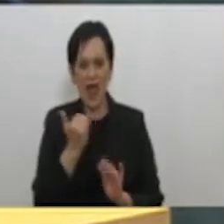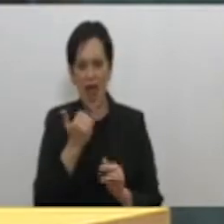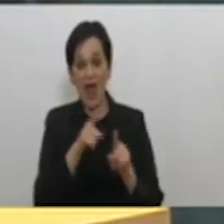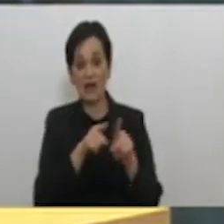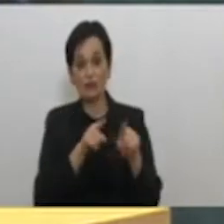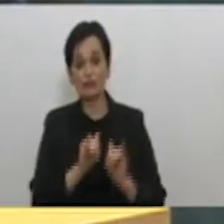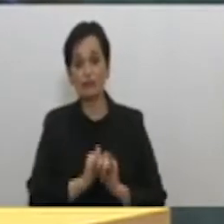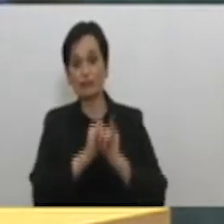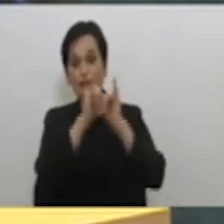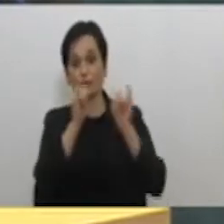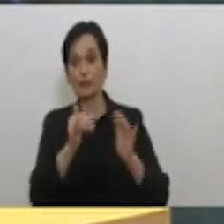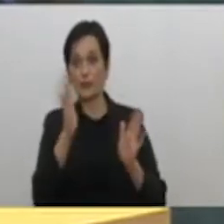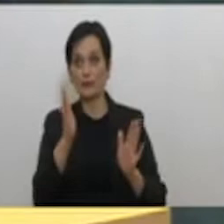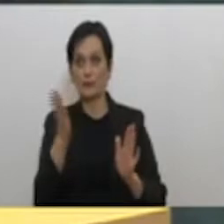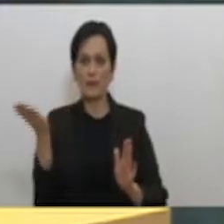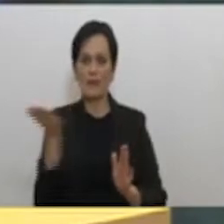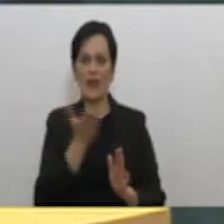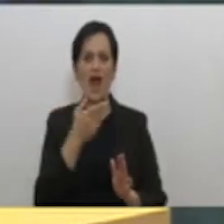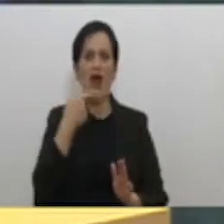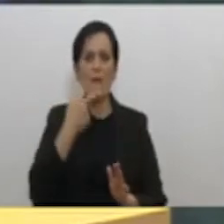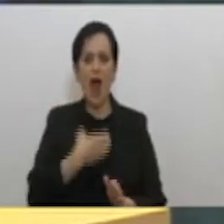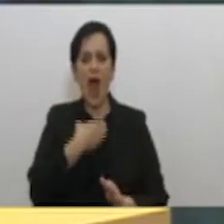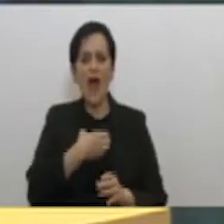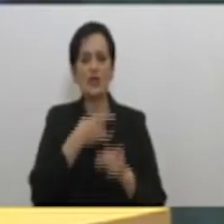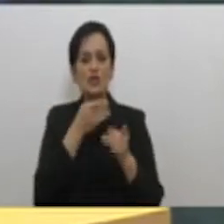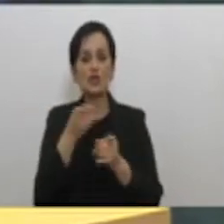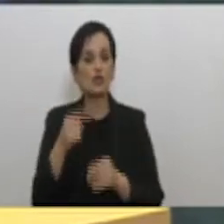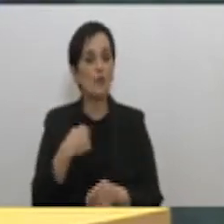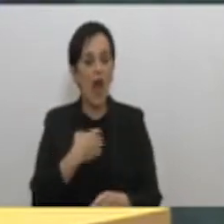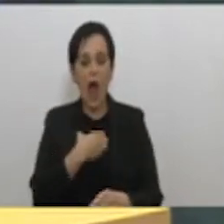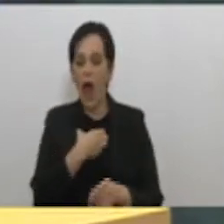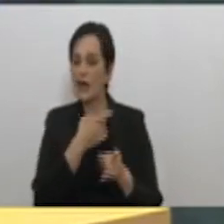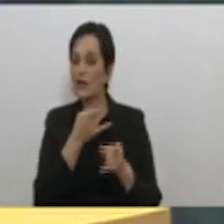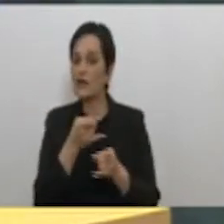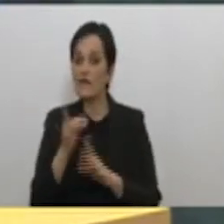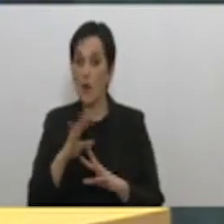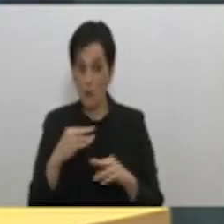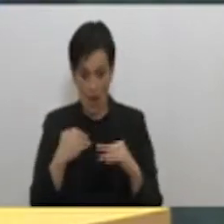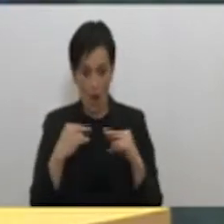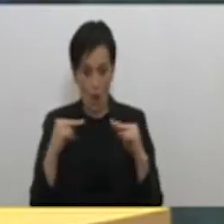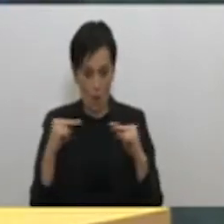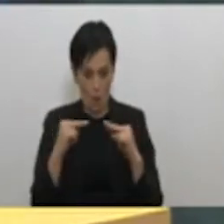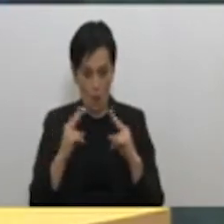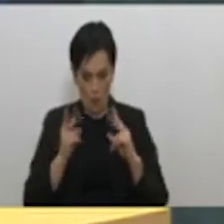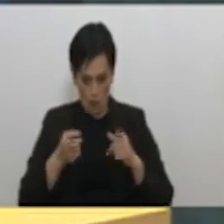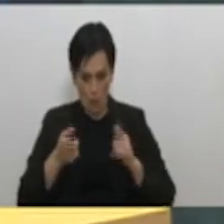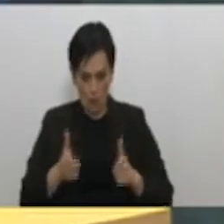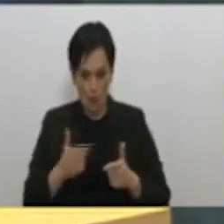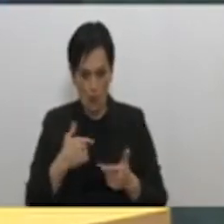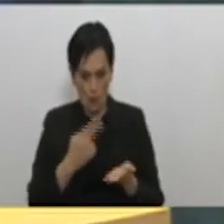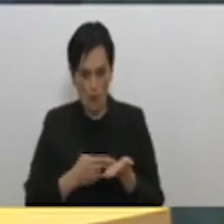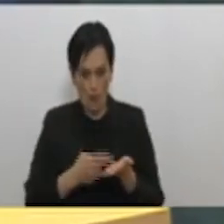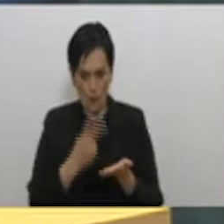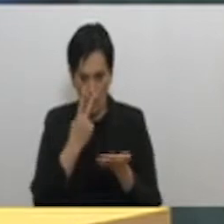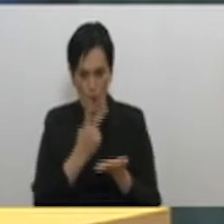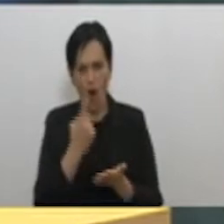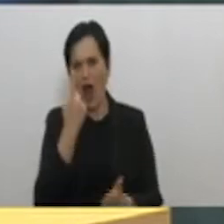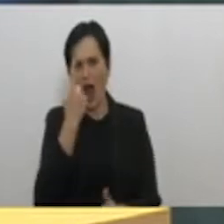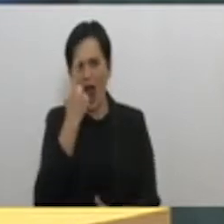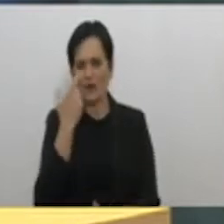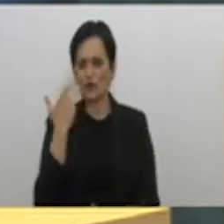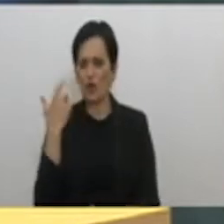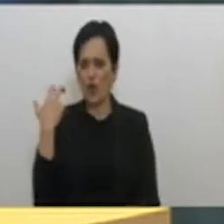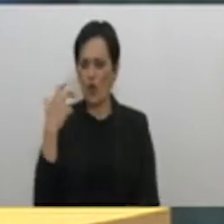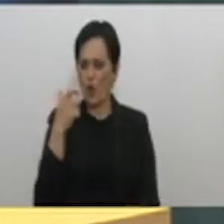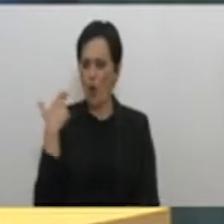ucimasro, camodian, așine, mena, iar uașine. Moțe me varimis, rad schadeba erti, te datore ba erti, opicei de